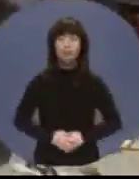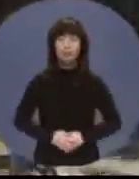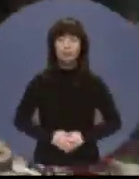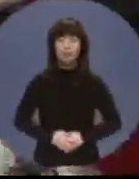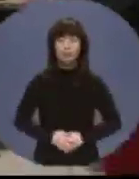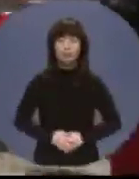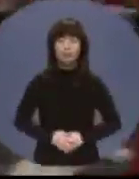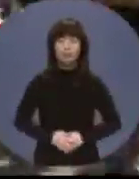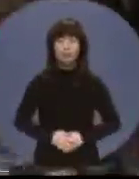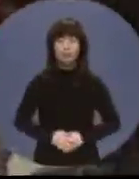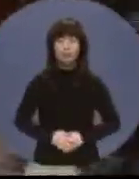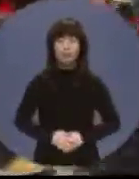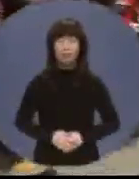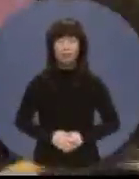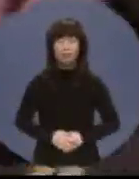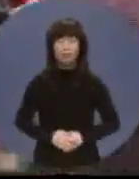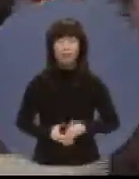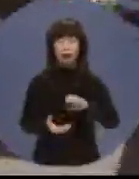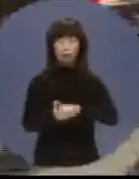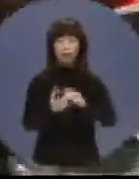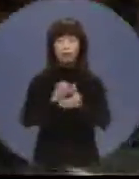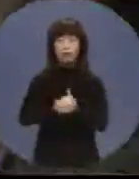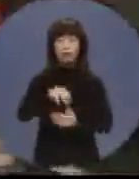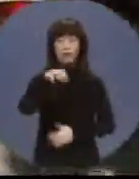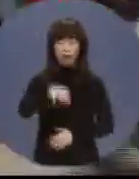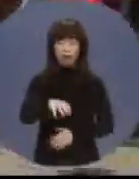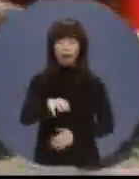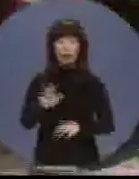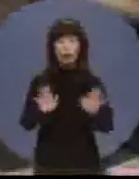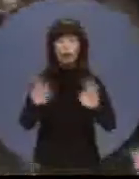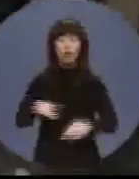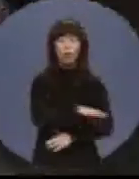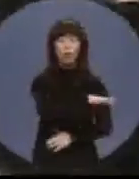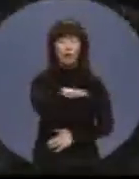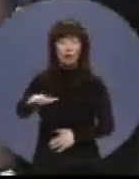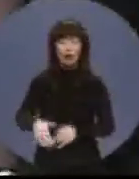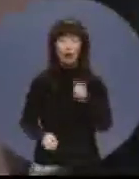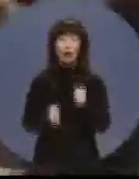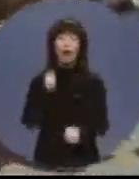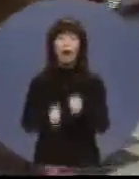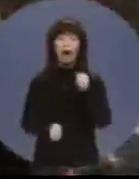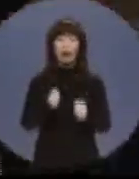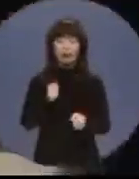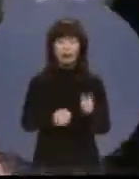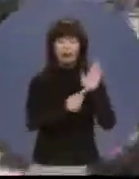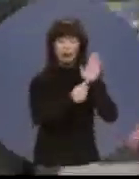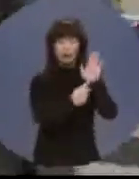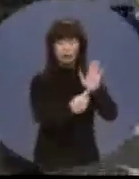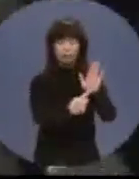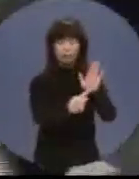そして今年も園児たちの防火演技が披露されました。